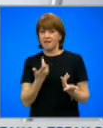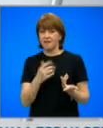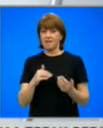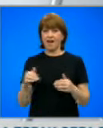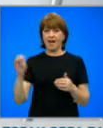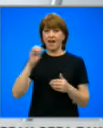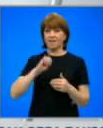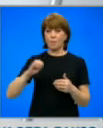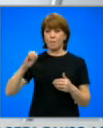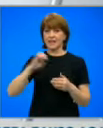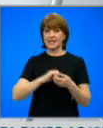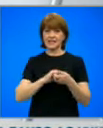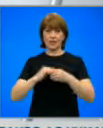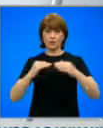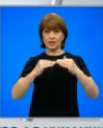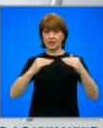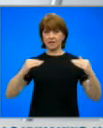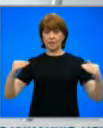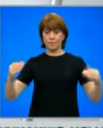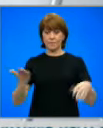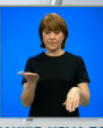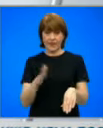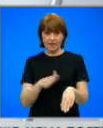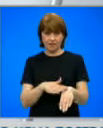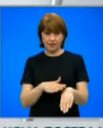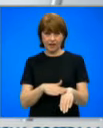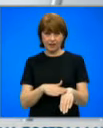Европейски съюз. Факт е, че последните